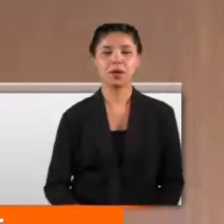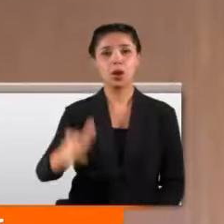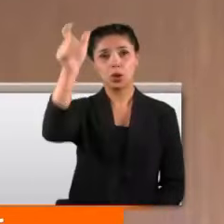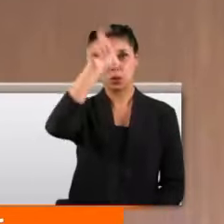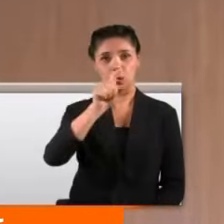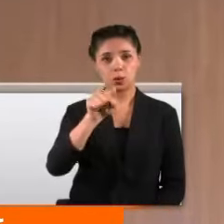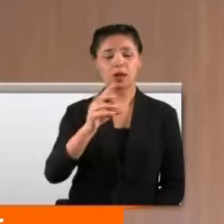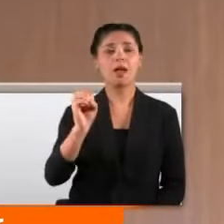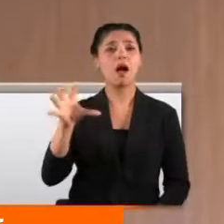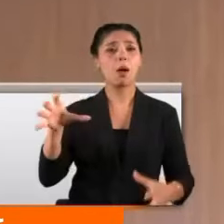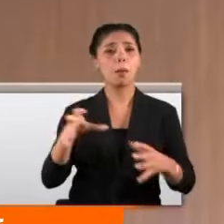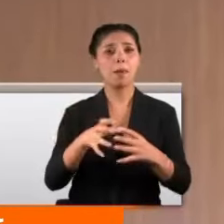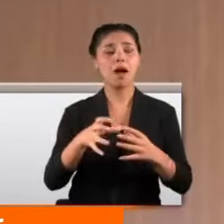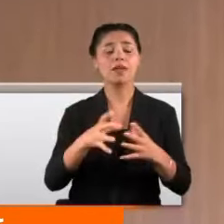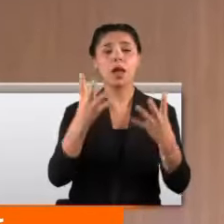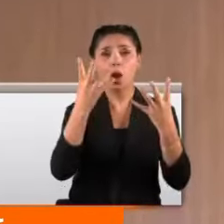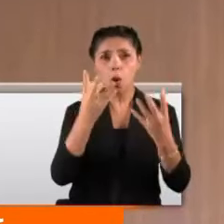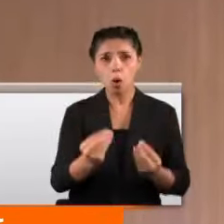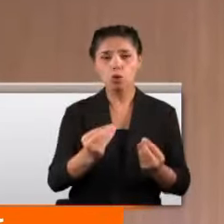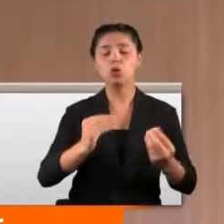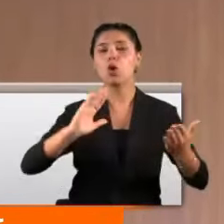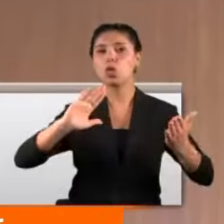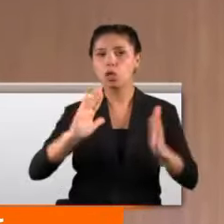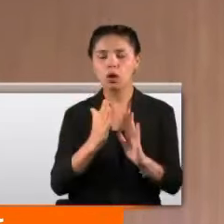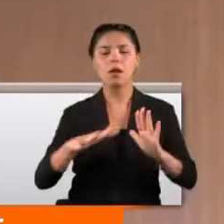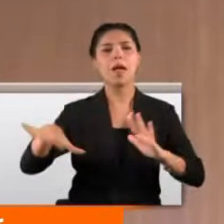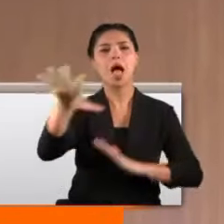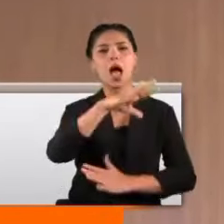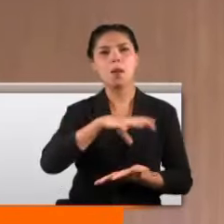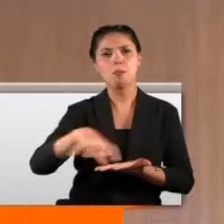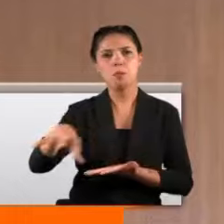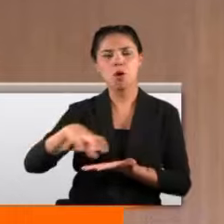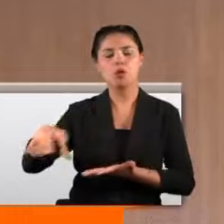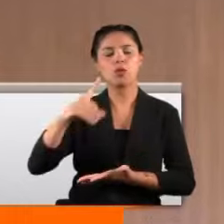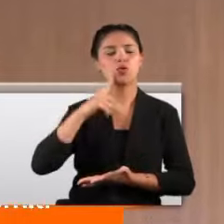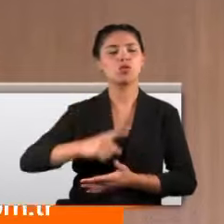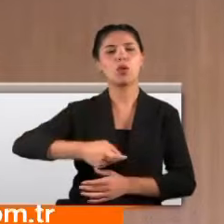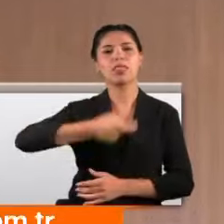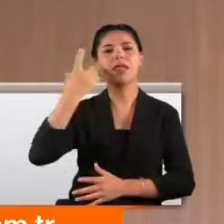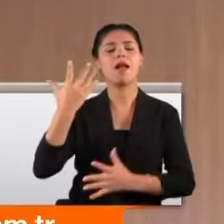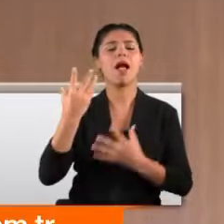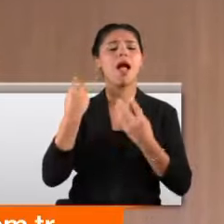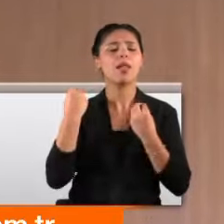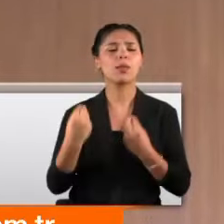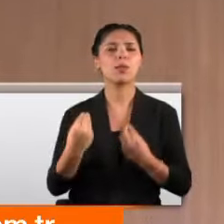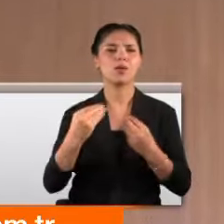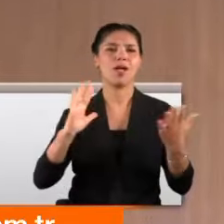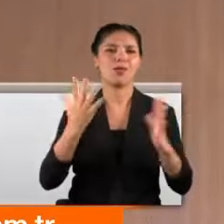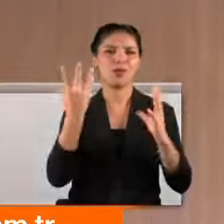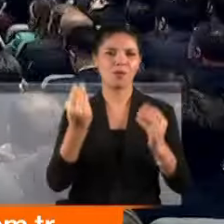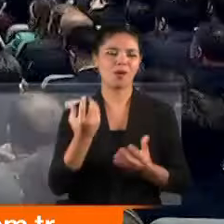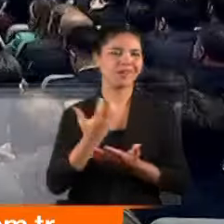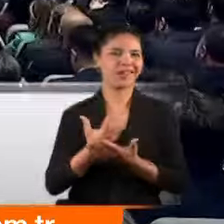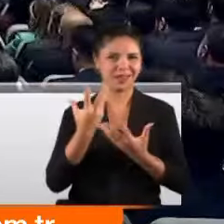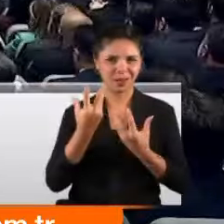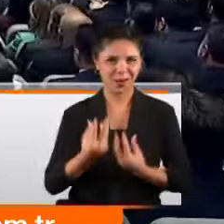Türkiye'nin AK Partili yılları her alanda Cumhuriyet tarihinin en parlak dönemi olarak kayıtlara